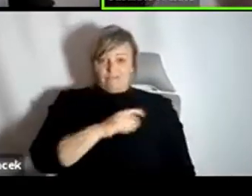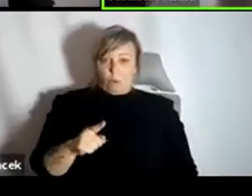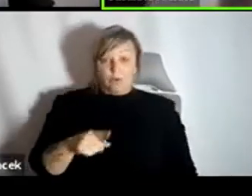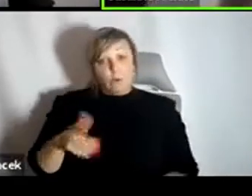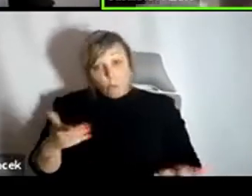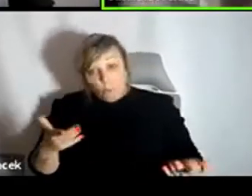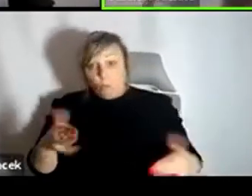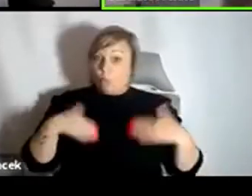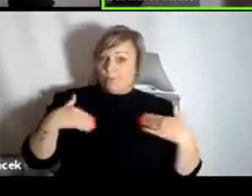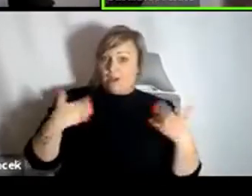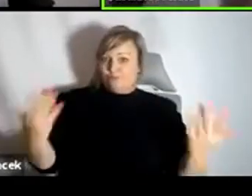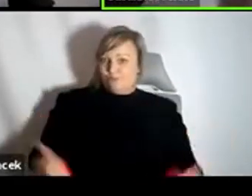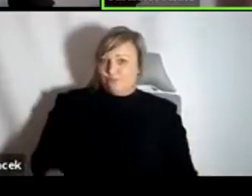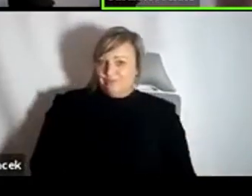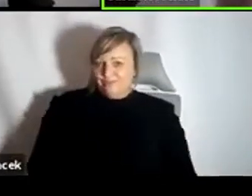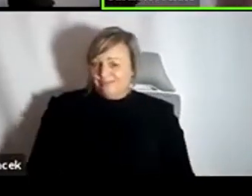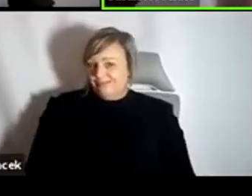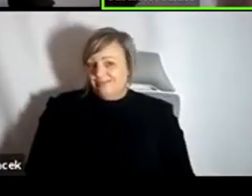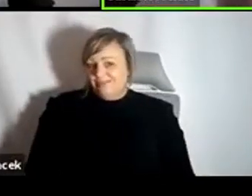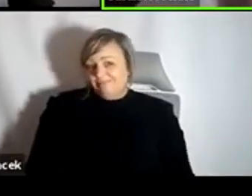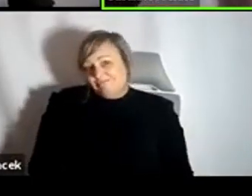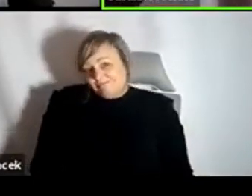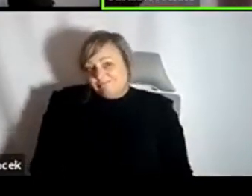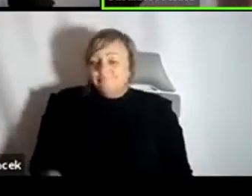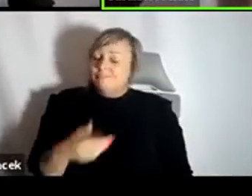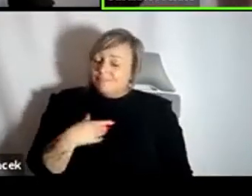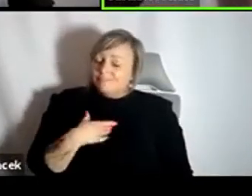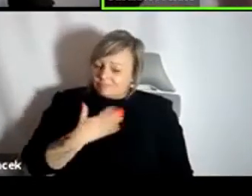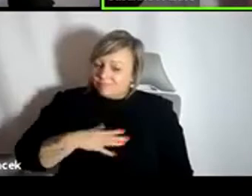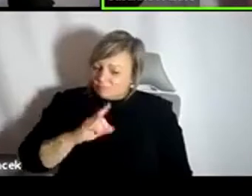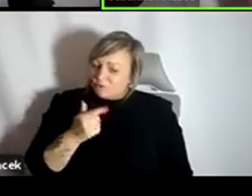Überraschung. Also ich möchte nur noch mal darauf hinweisen, dass